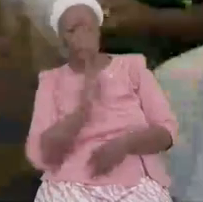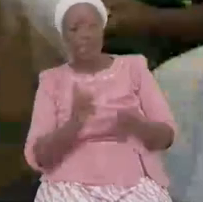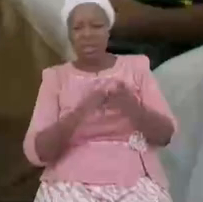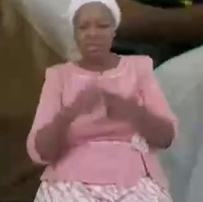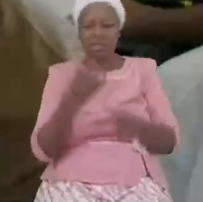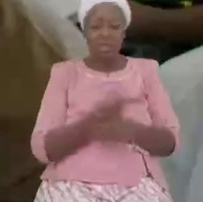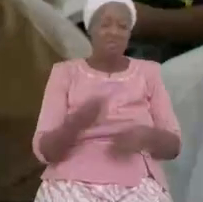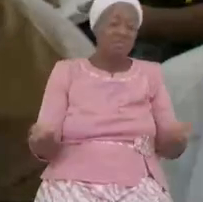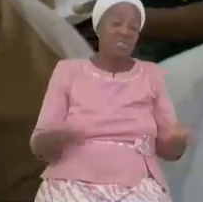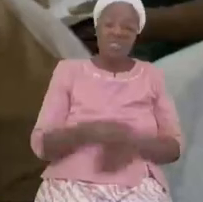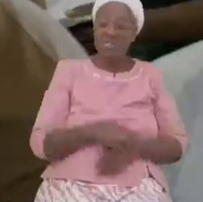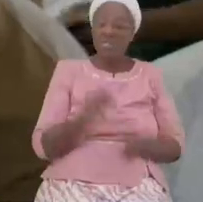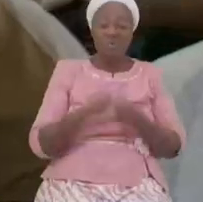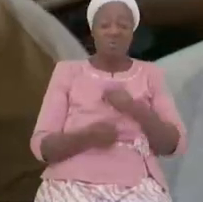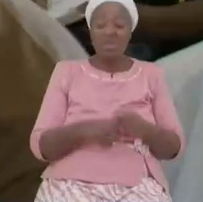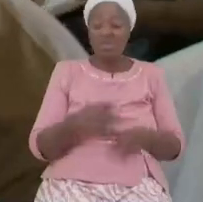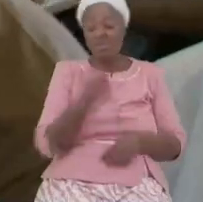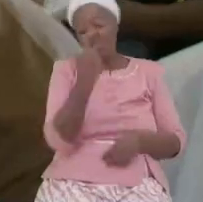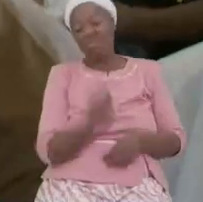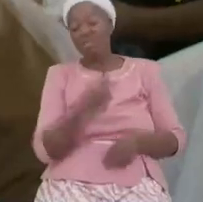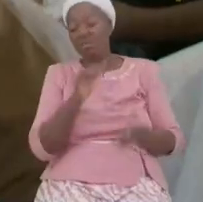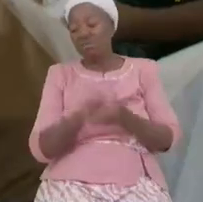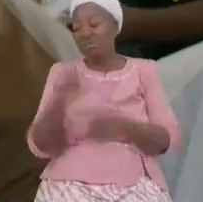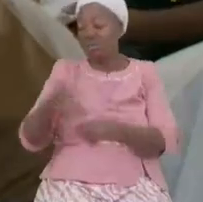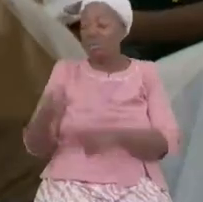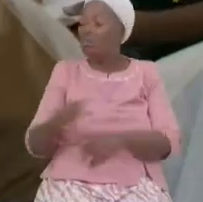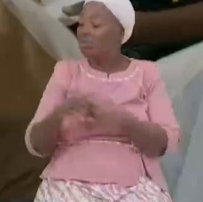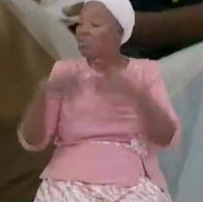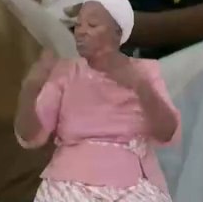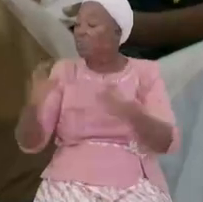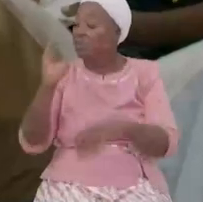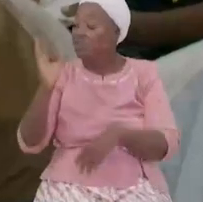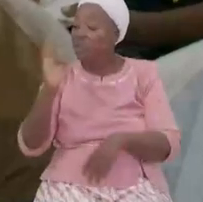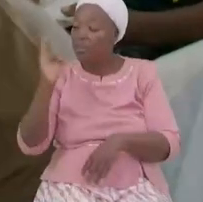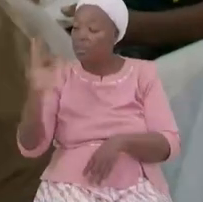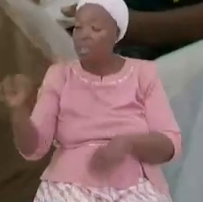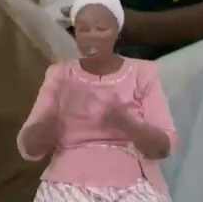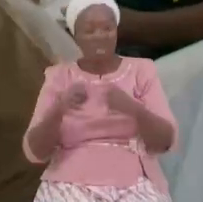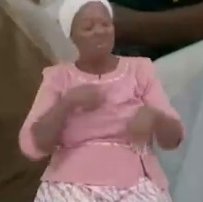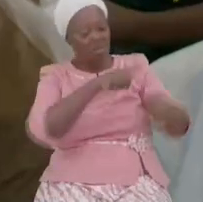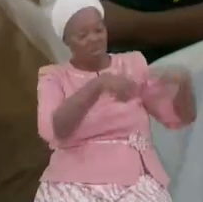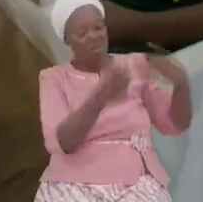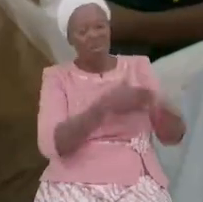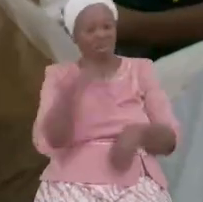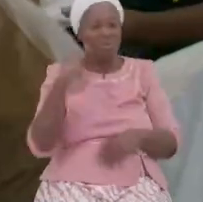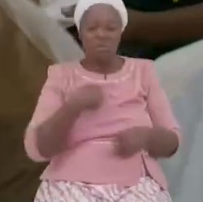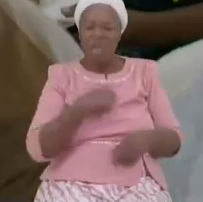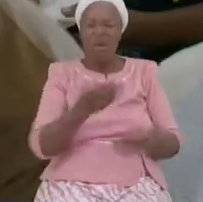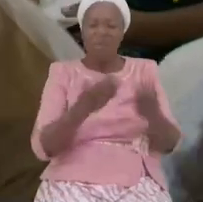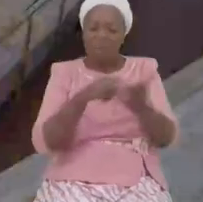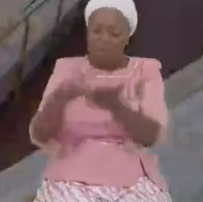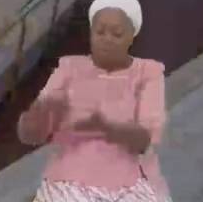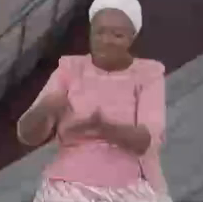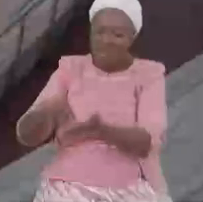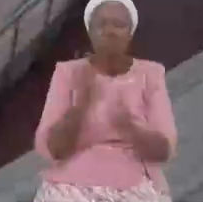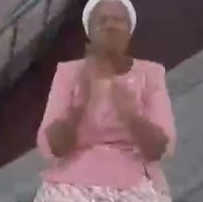vas-y, finis la prédication. Et quand tu finis, moi je suis là, je vais ceci, je vais cela, prie pour nous. Oui, nous allons prier, mais